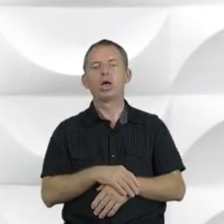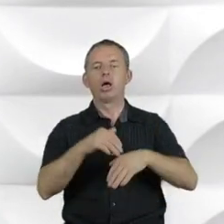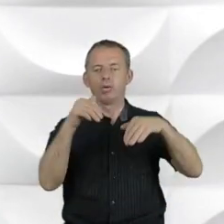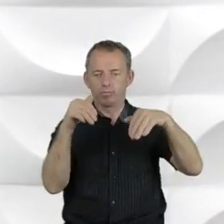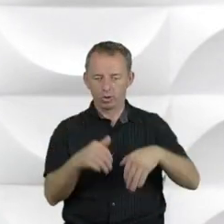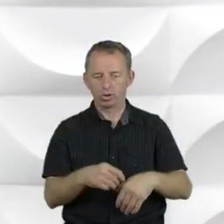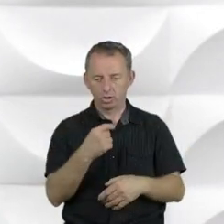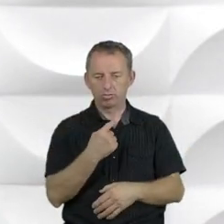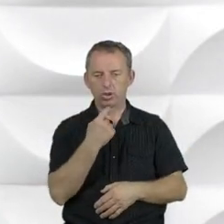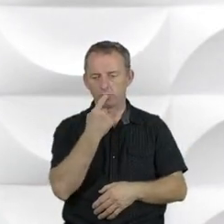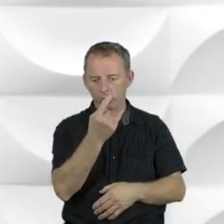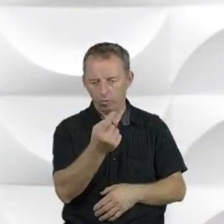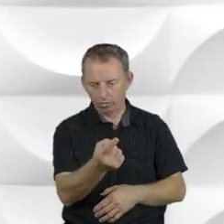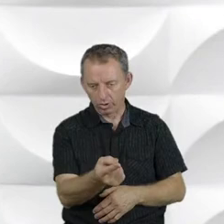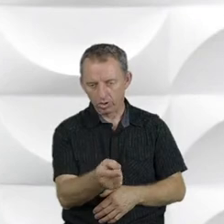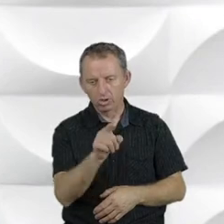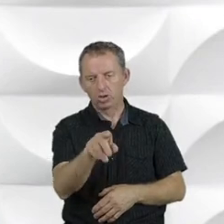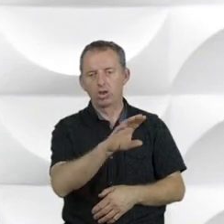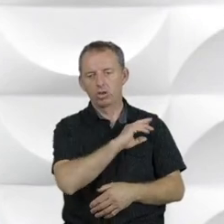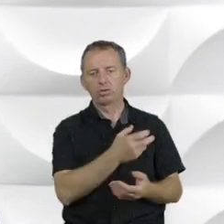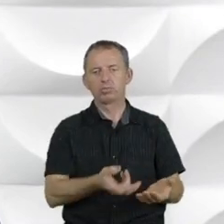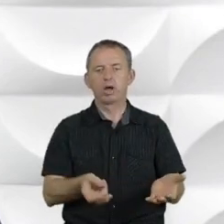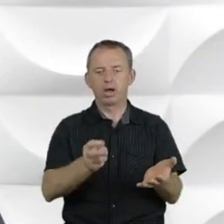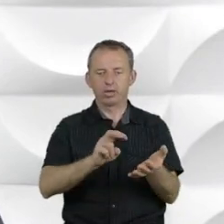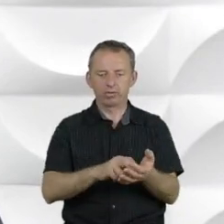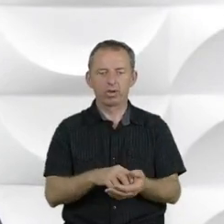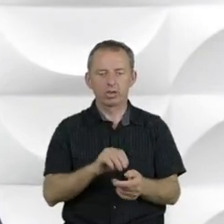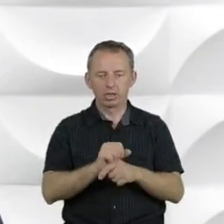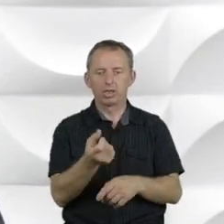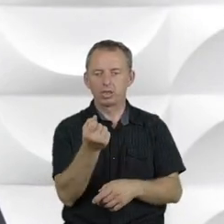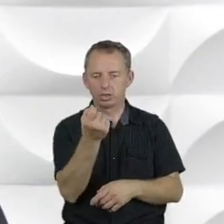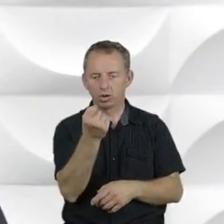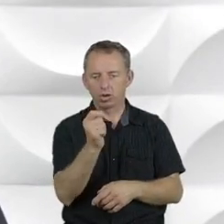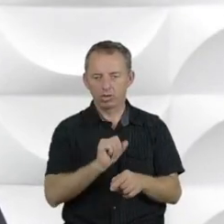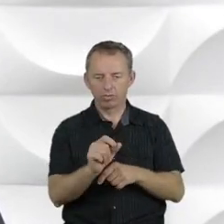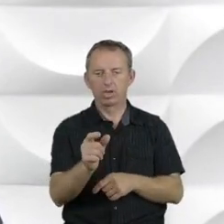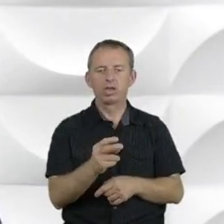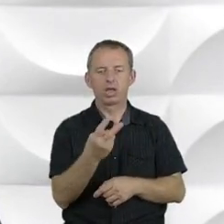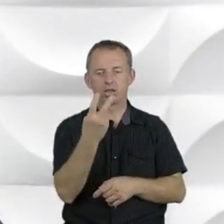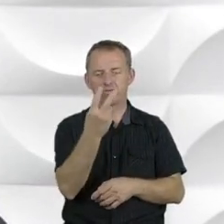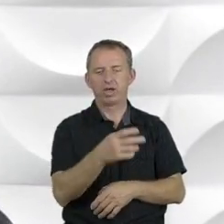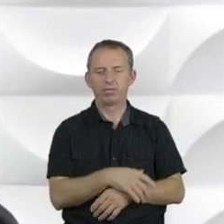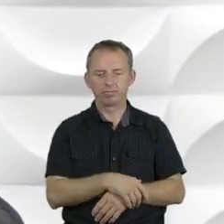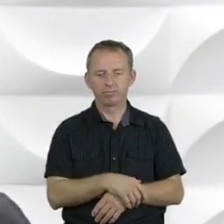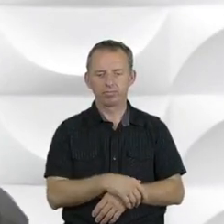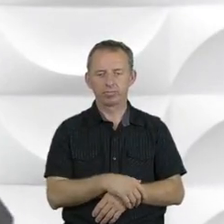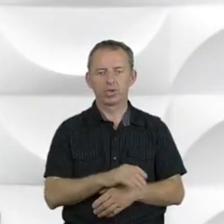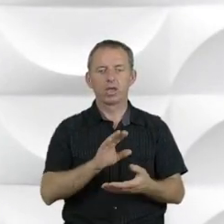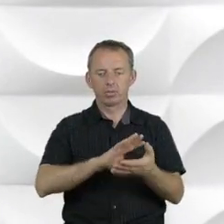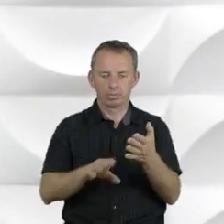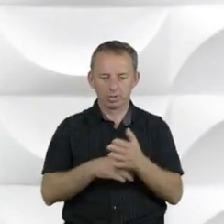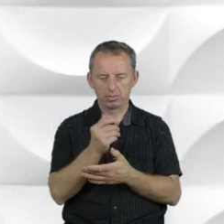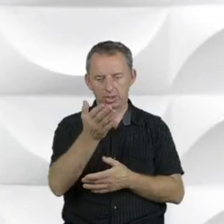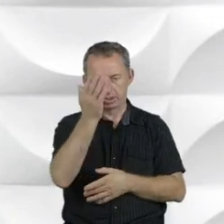moglibyśmy powiedzieć, że tych zmartwychwstań trochę więcej jak 2 Biblia zna.